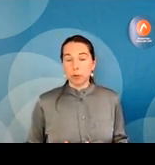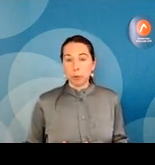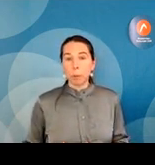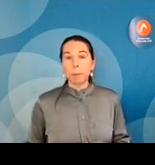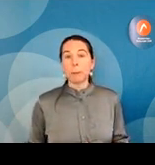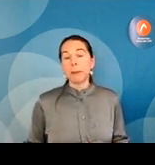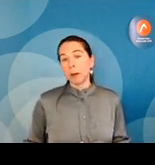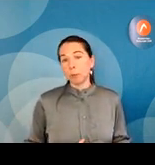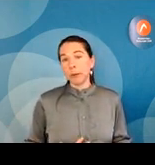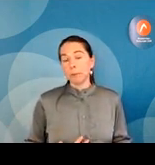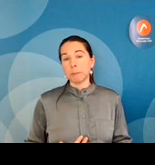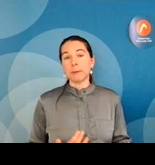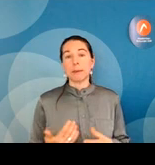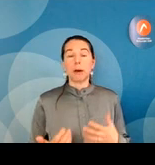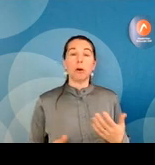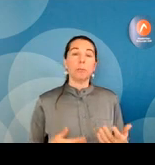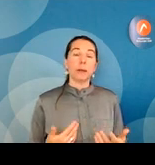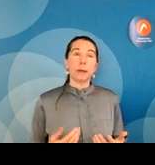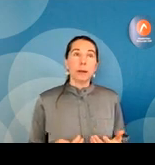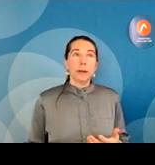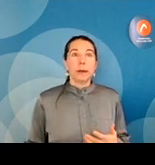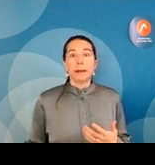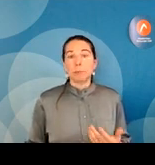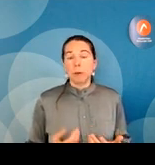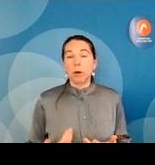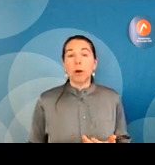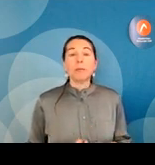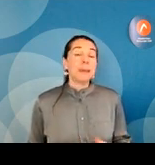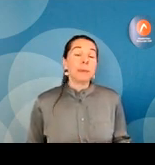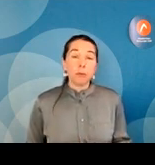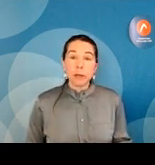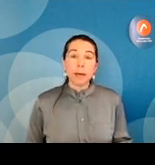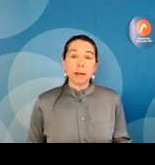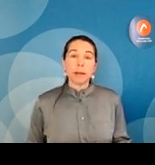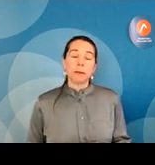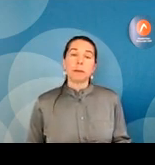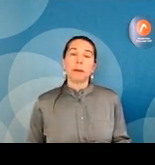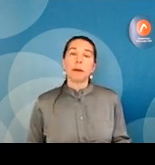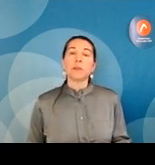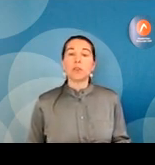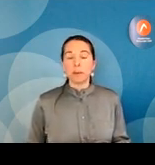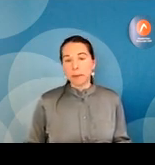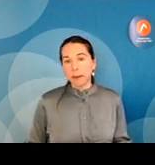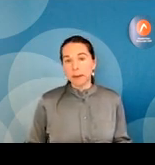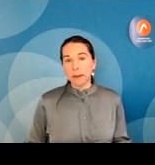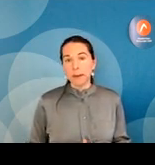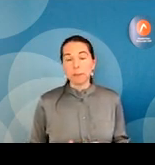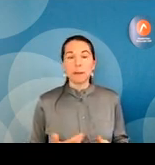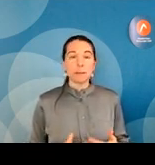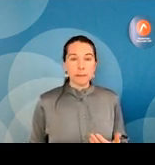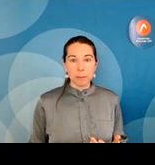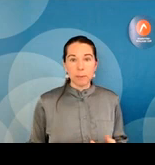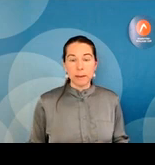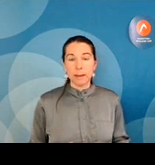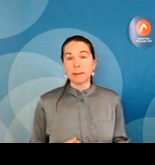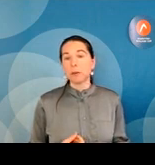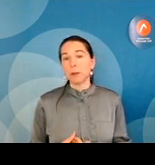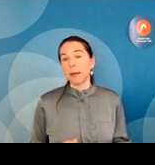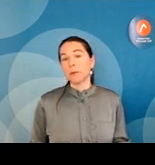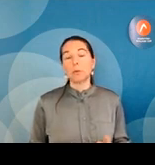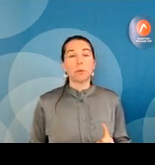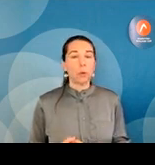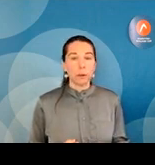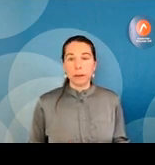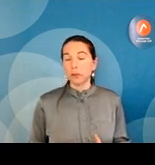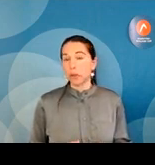flera företag som jobbar mer och mer med att man ska ha mer liksom avidentifierade ansökningshandlingar där man inte ska lika lätt